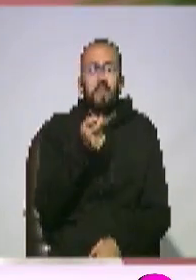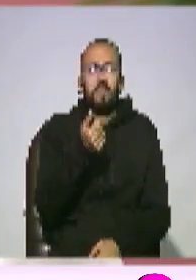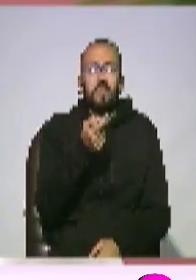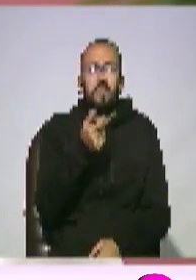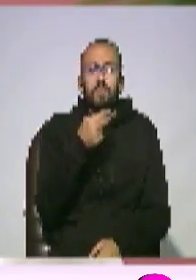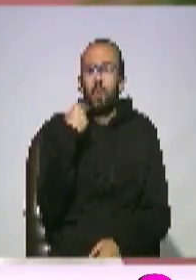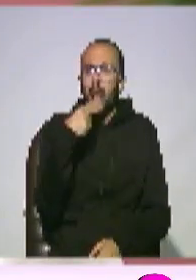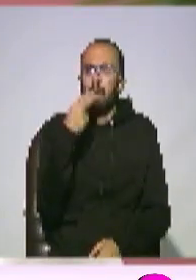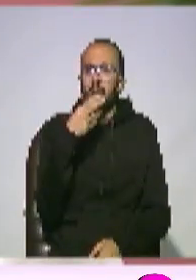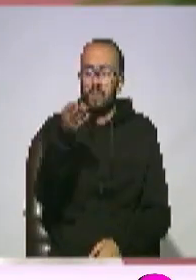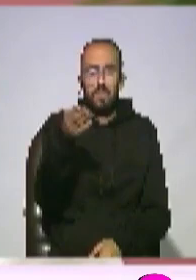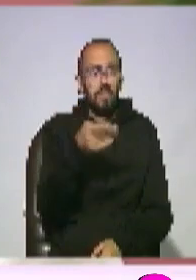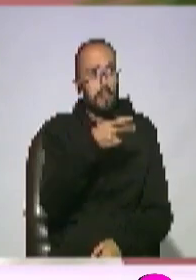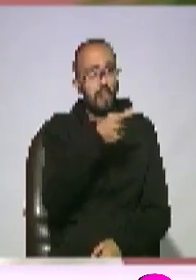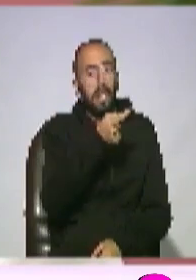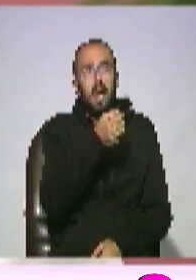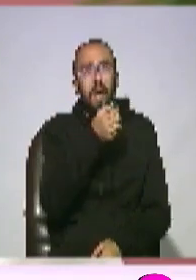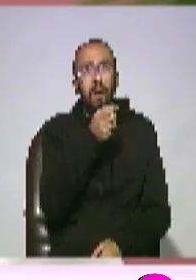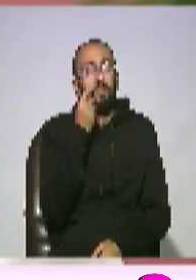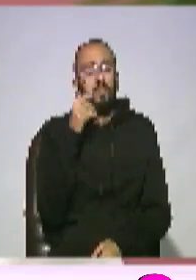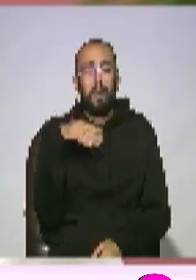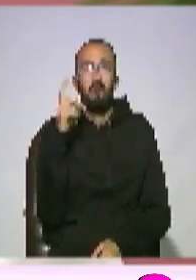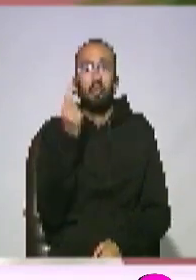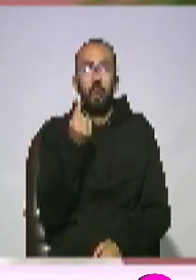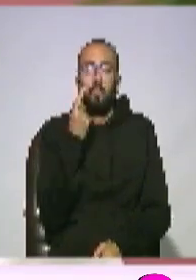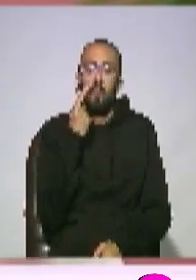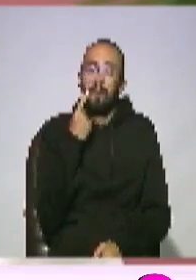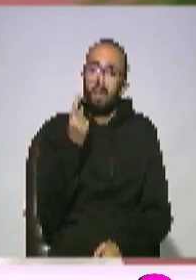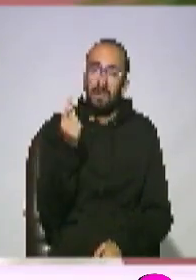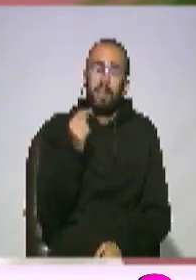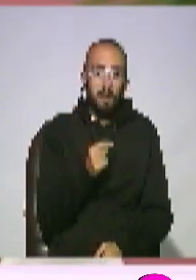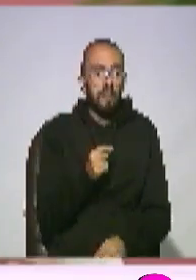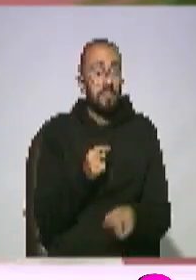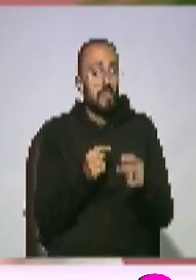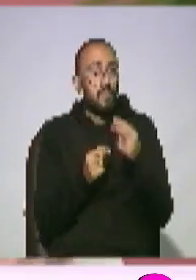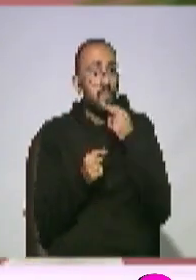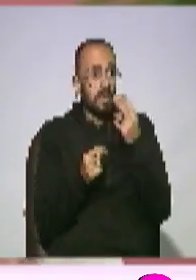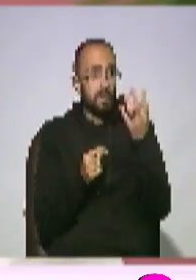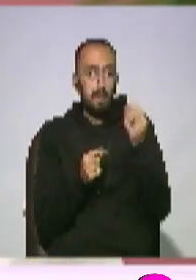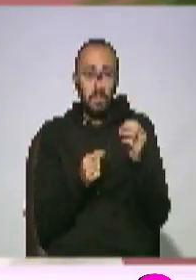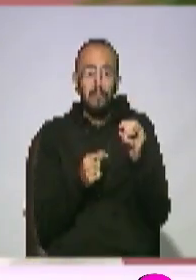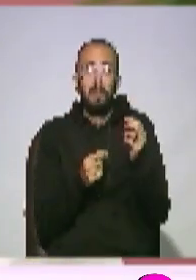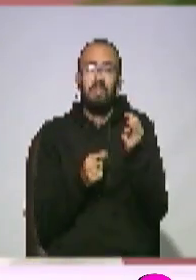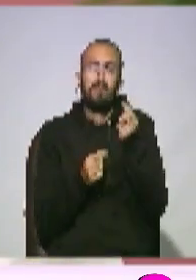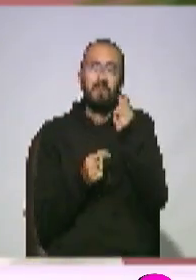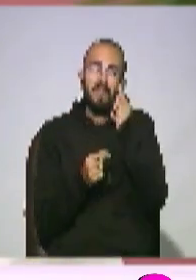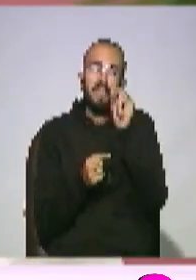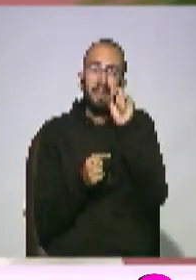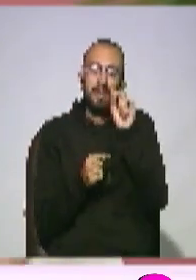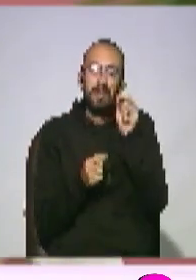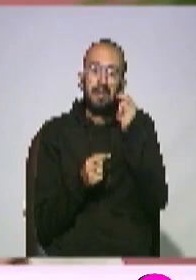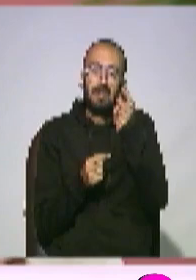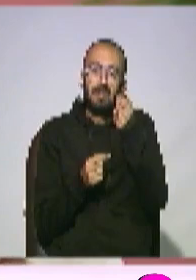واكليه شوكولاته، راقبي سلوكه 15 يوم، وهاتي طفل اكليه بنسبه بسيطه